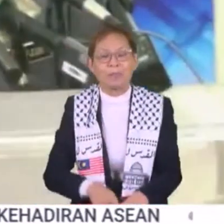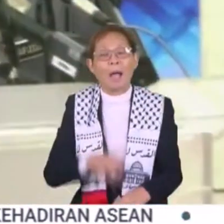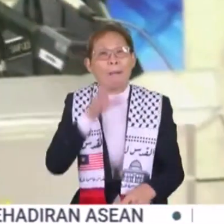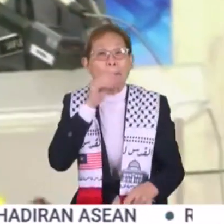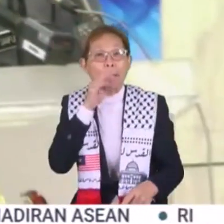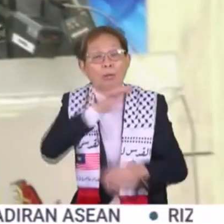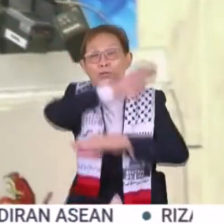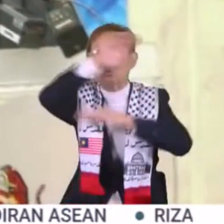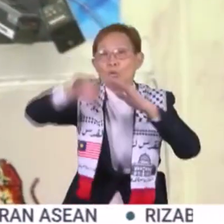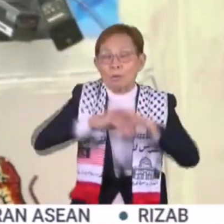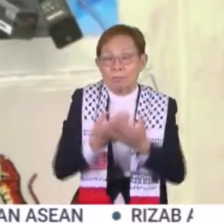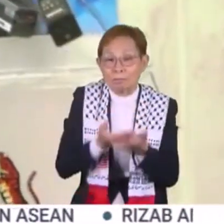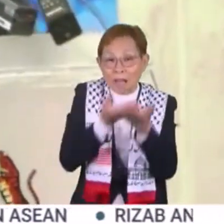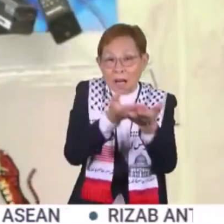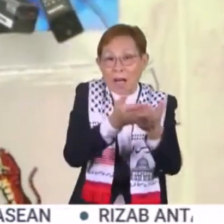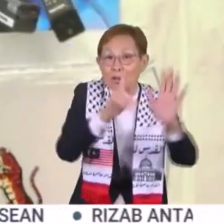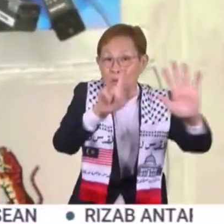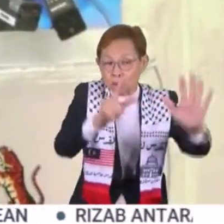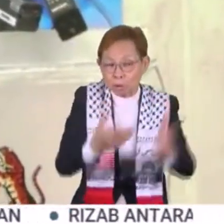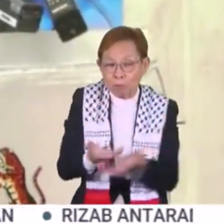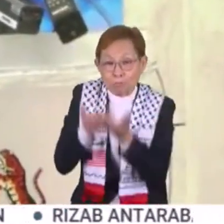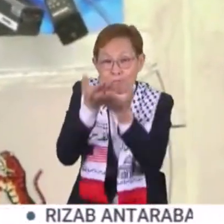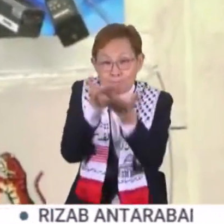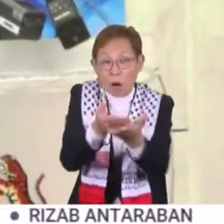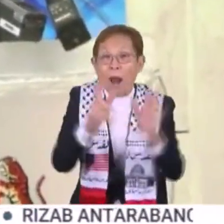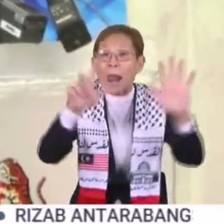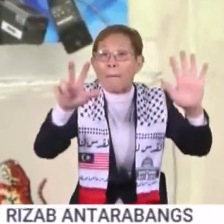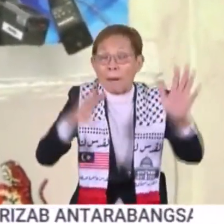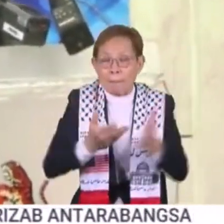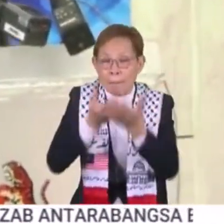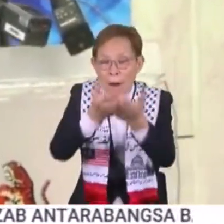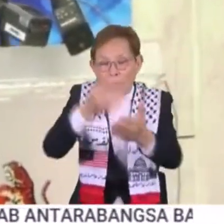Beliau berkata kesemua cadangan pindaan yang dikemukakan itu